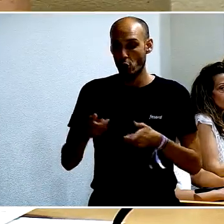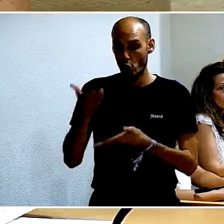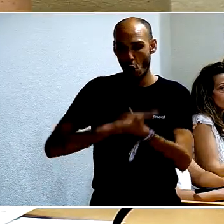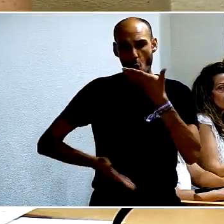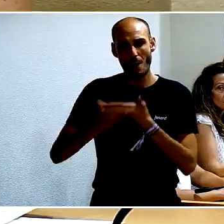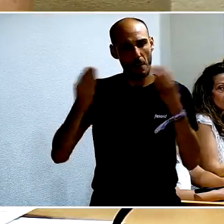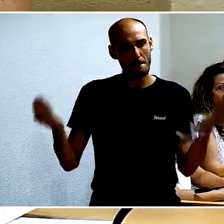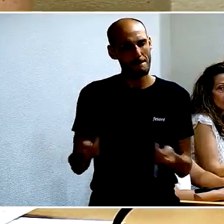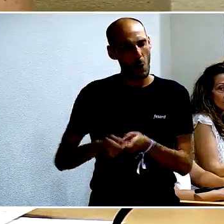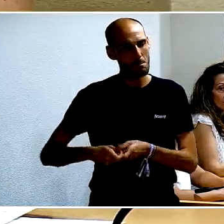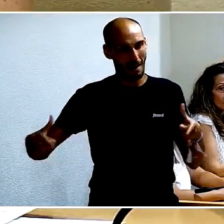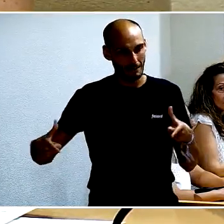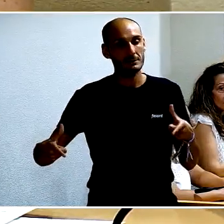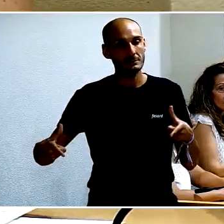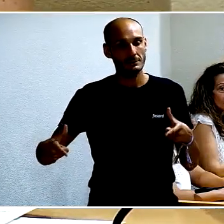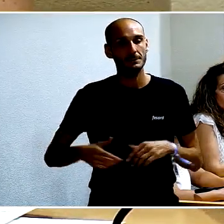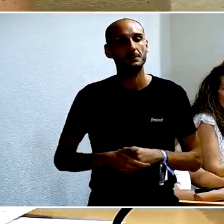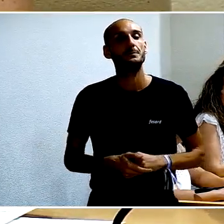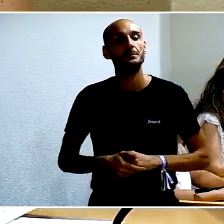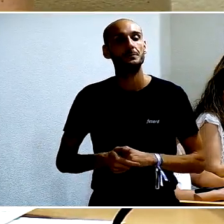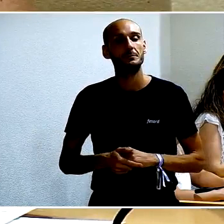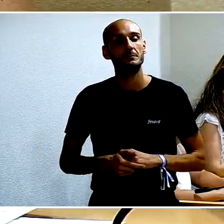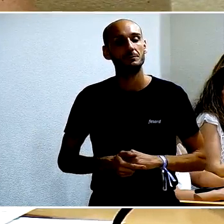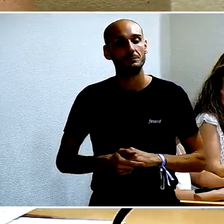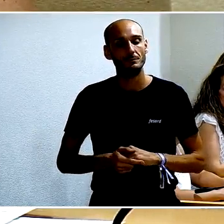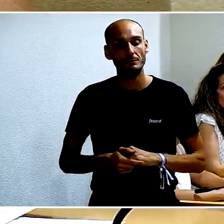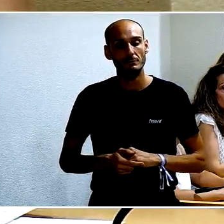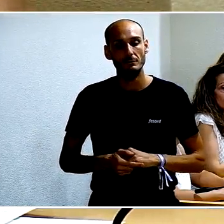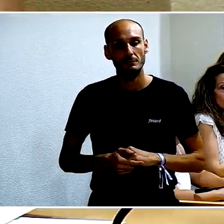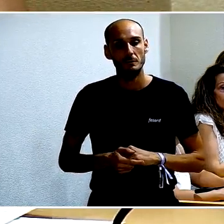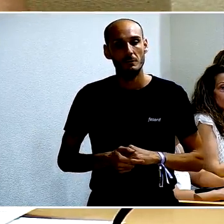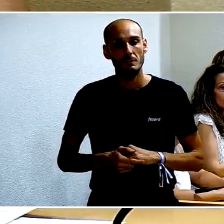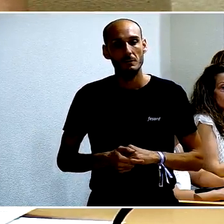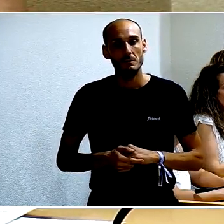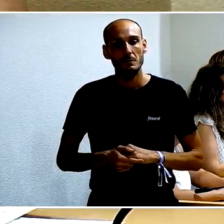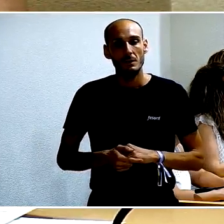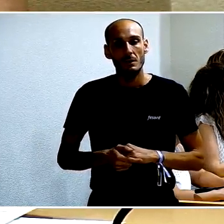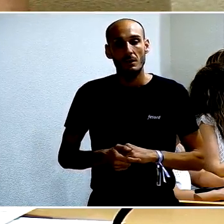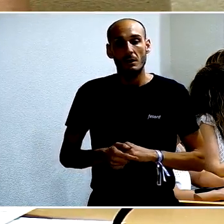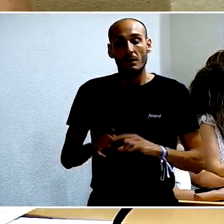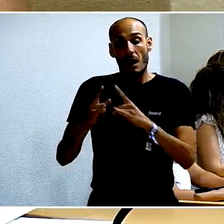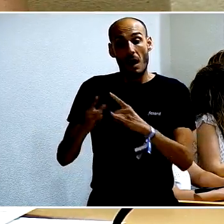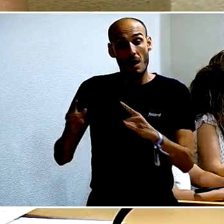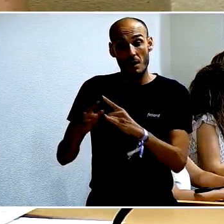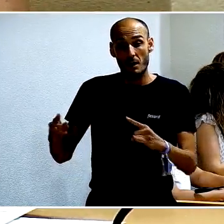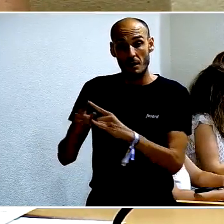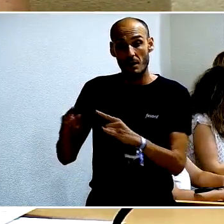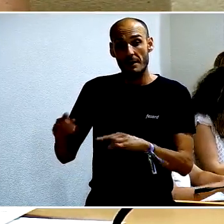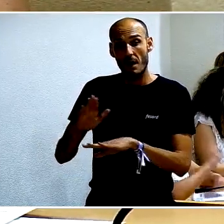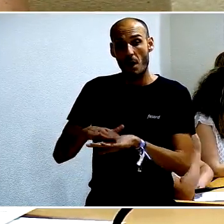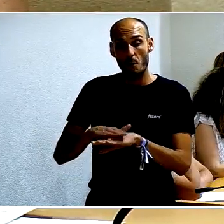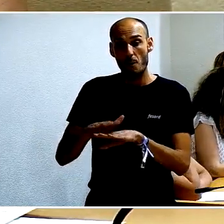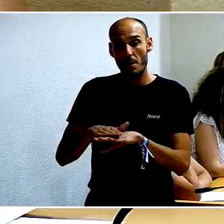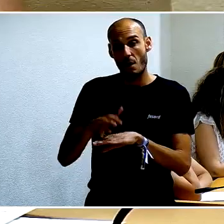de Paiporta i el poble saharaui. La decisió de quina Daira era la més adequada per fer l'agermanament